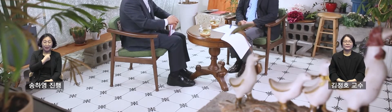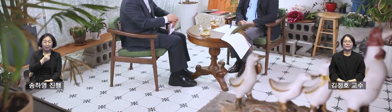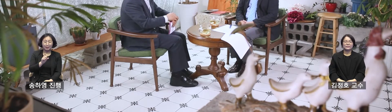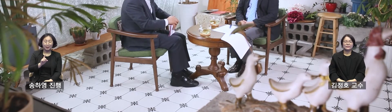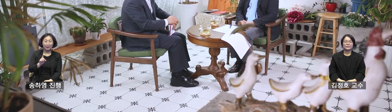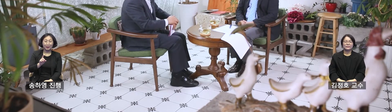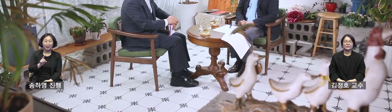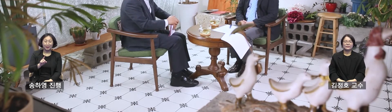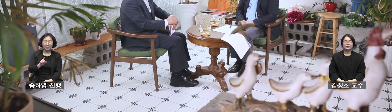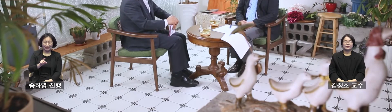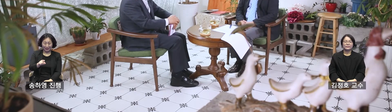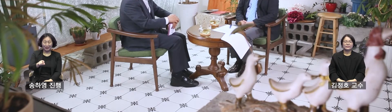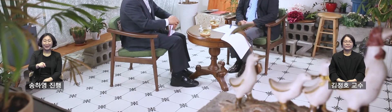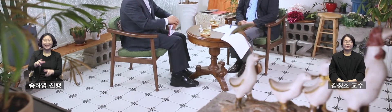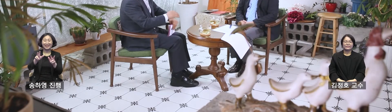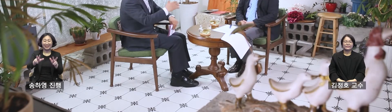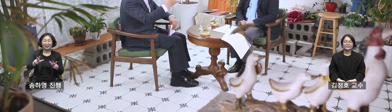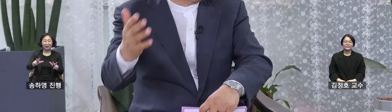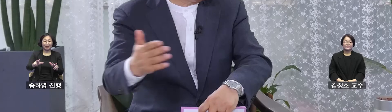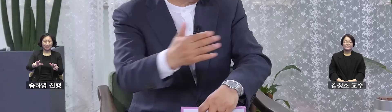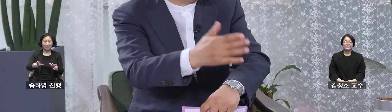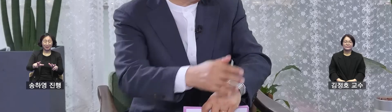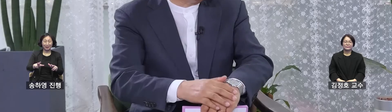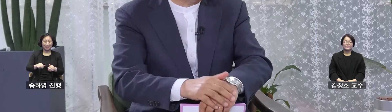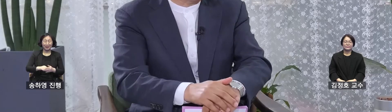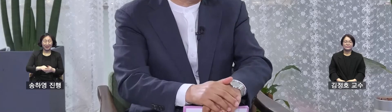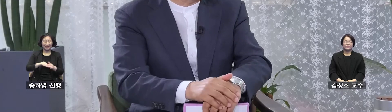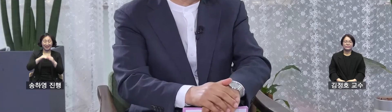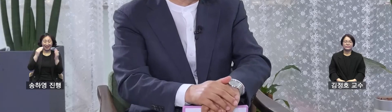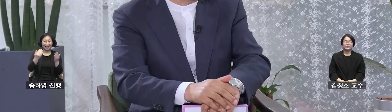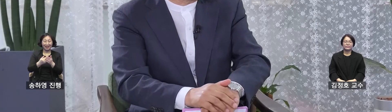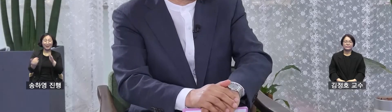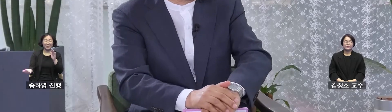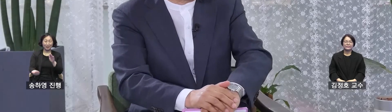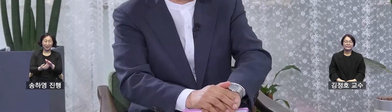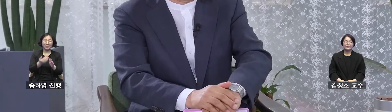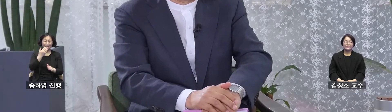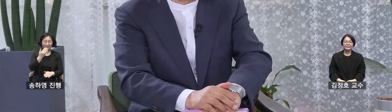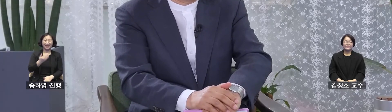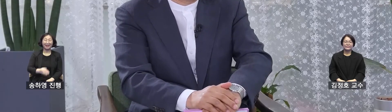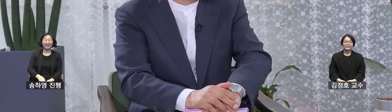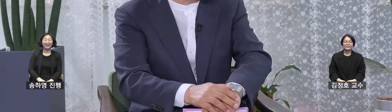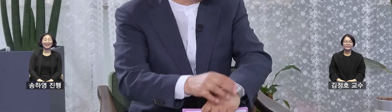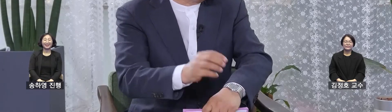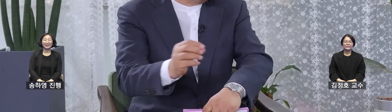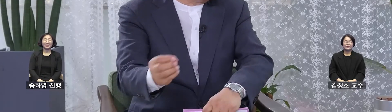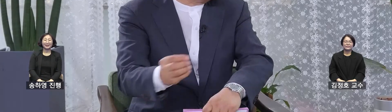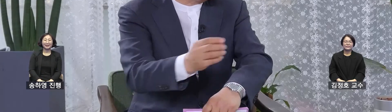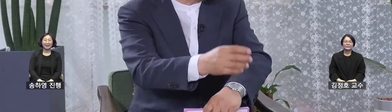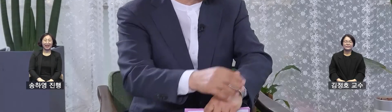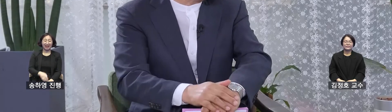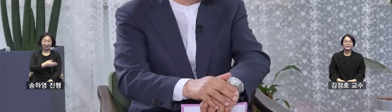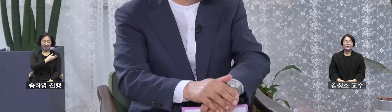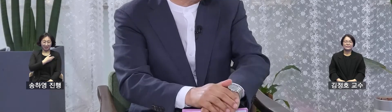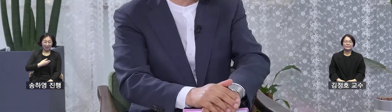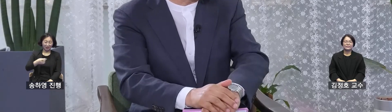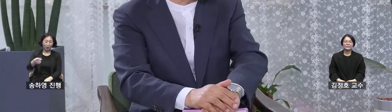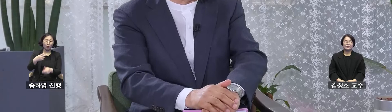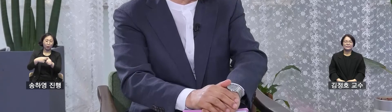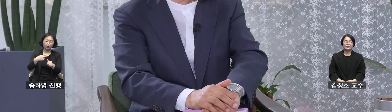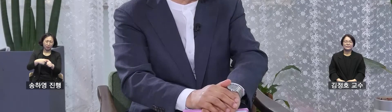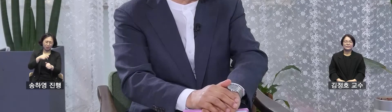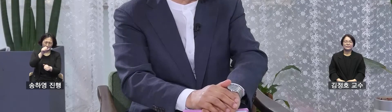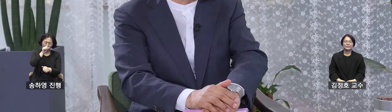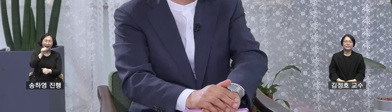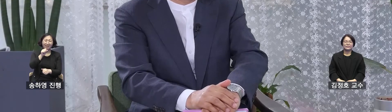지금이라도 다 시간을 초월해서 이루어지실 것 같은 느낌이 듭니다. 워낙 제자들이 참 교수님 좋아할 것